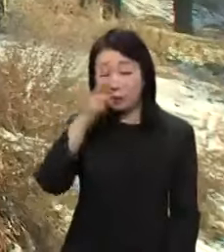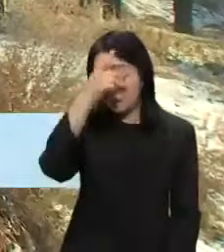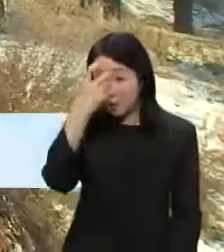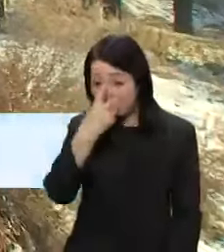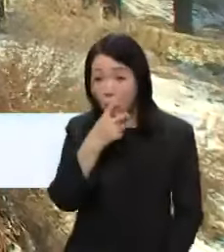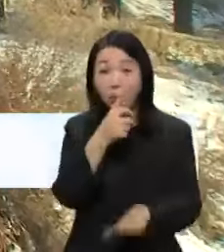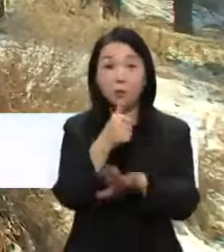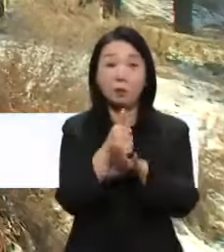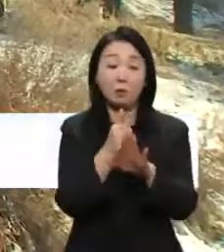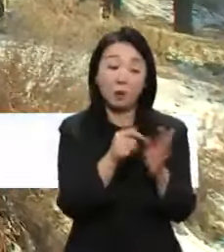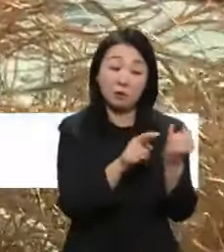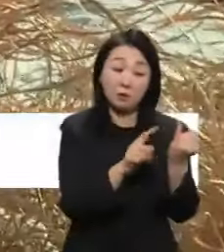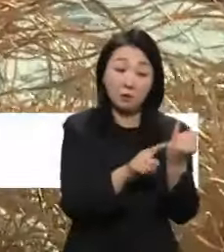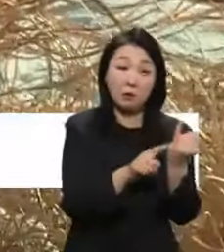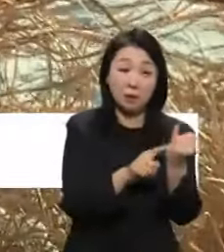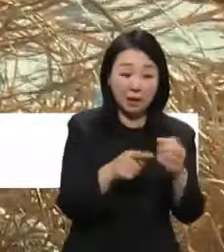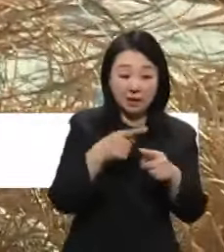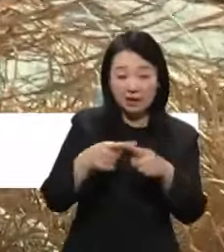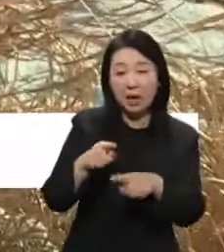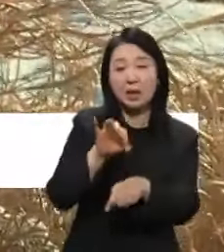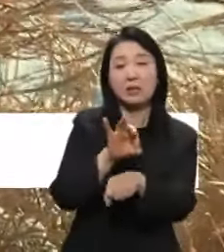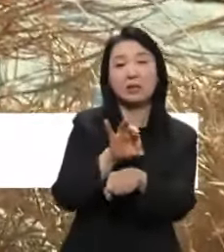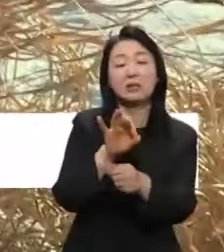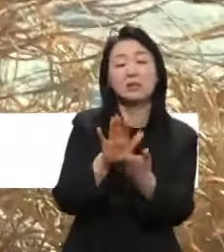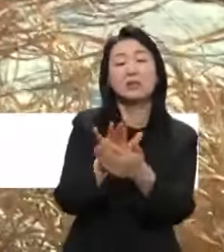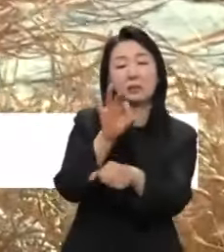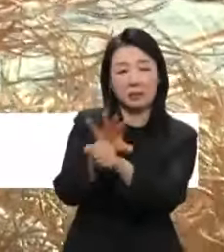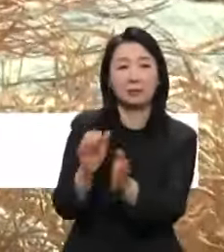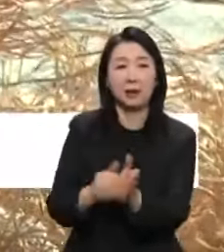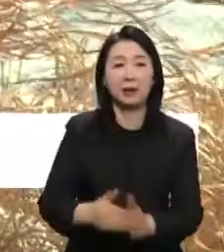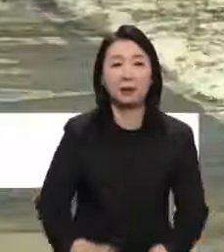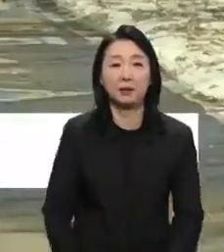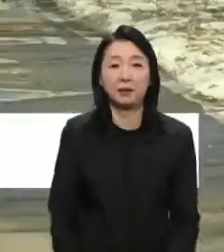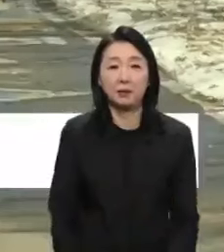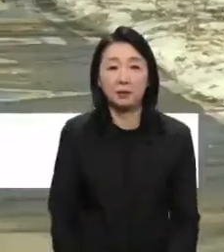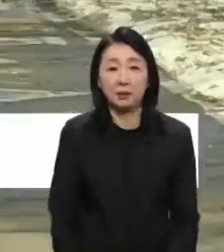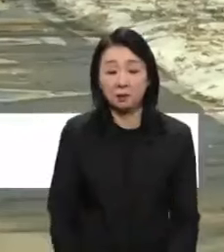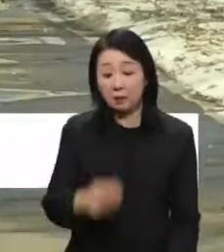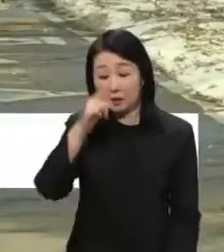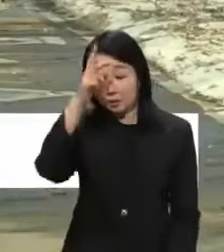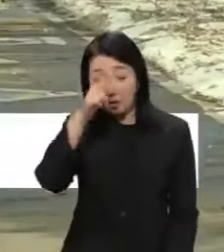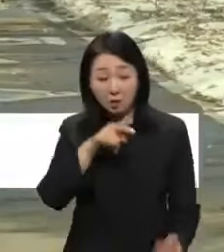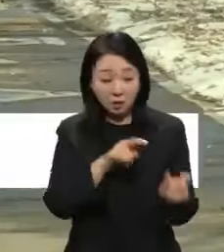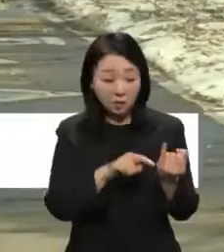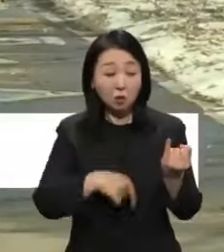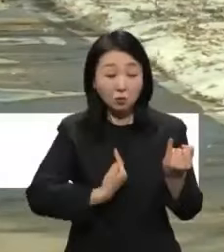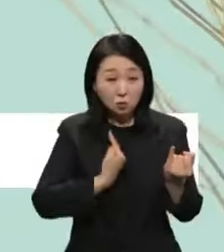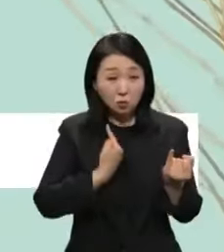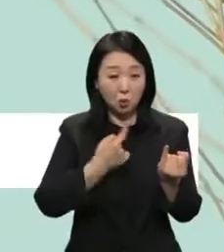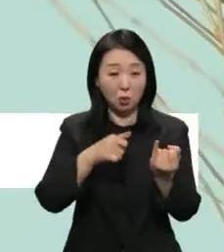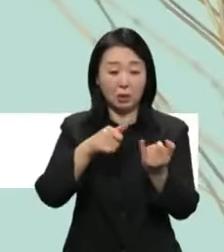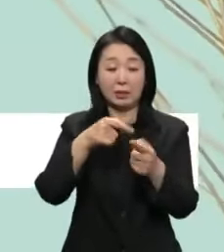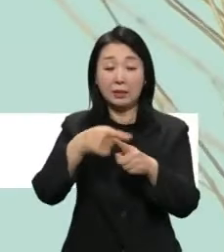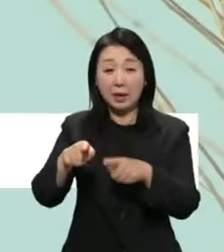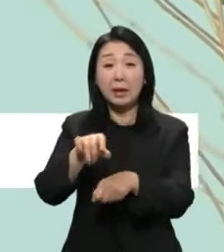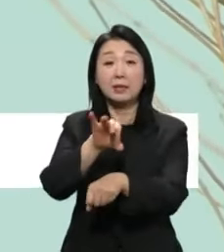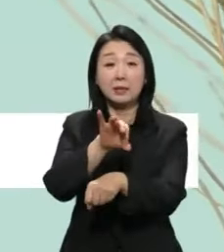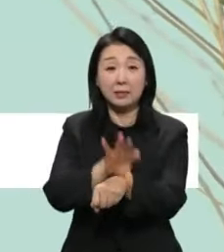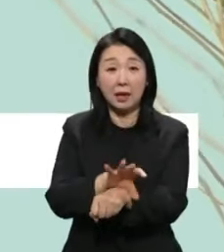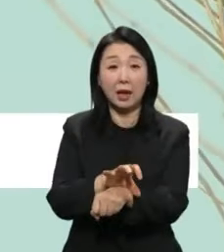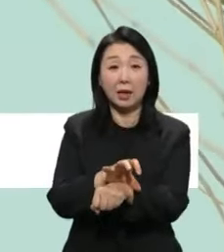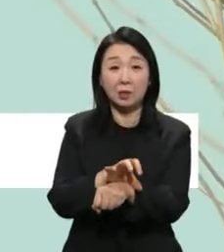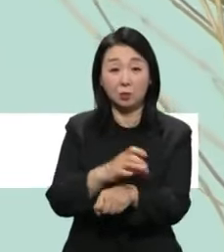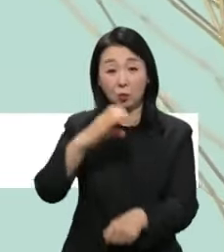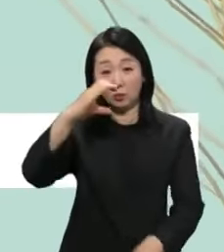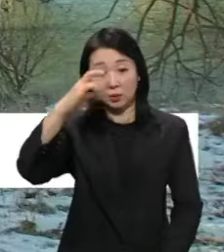결과 여성은 이날 흉기를 직접 샀던 걸로 확인됐습니다. 경찰은 여성이 스스로 흉기를 샀고 한강공원 CCTV 확인